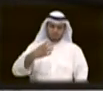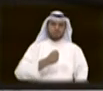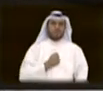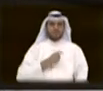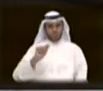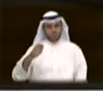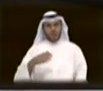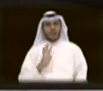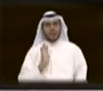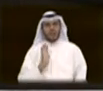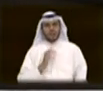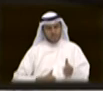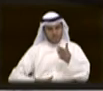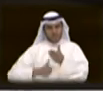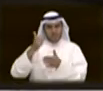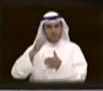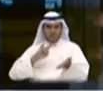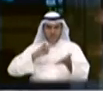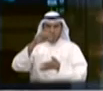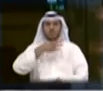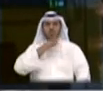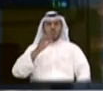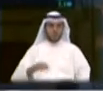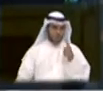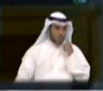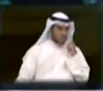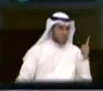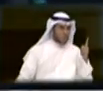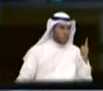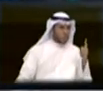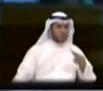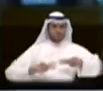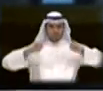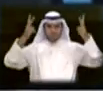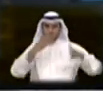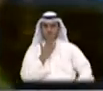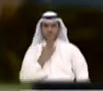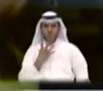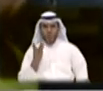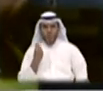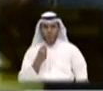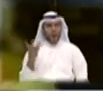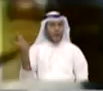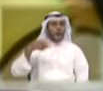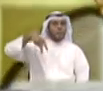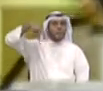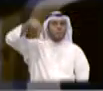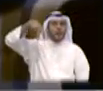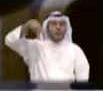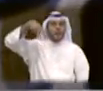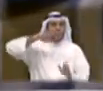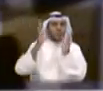الكويتية، وتعد الطائرة الجديدة من نوع إيرباص A330 الثامنة من ضمن صفقة